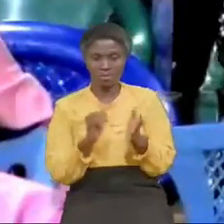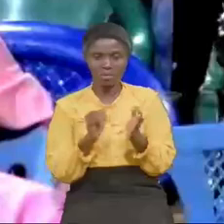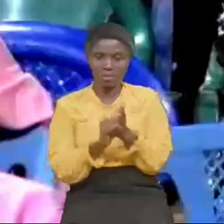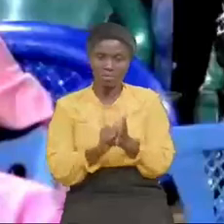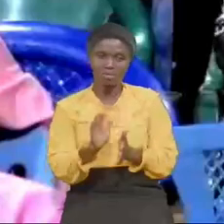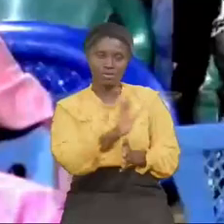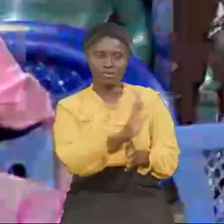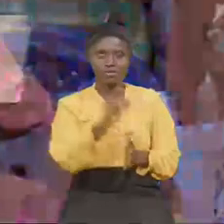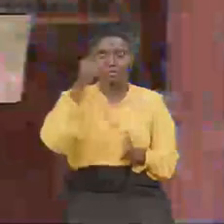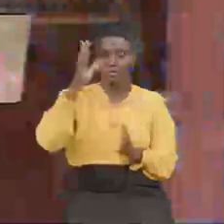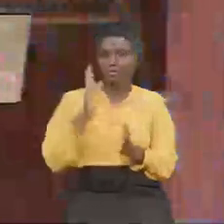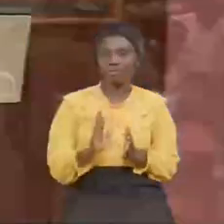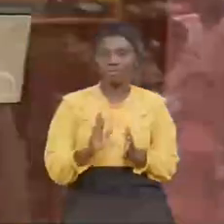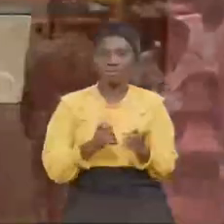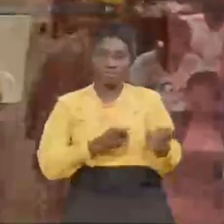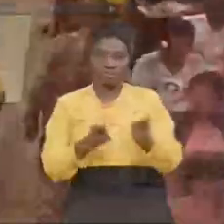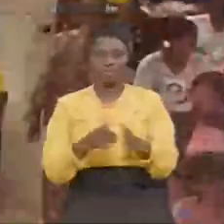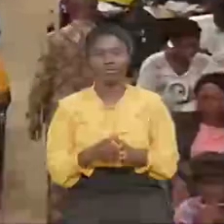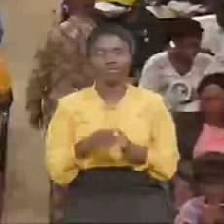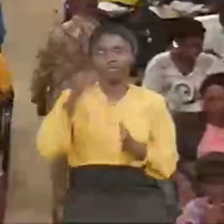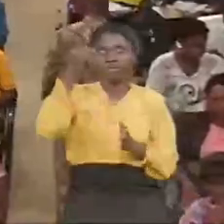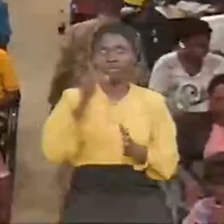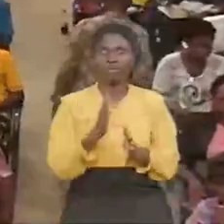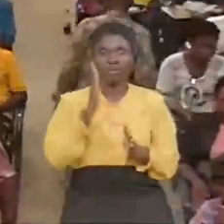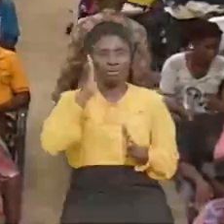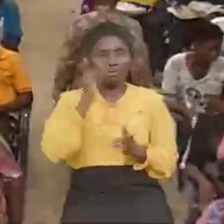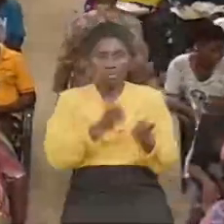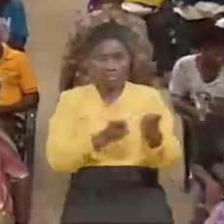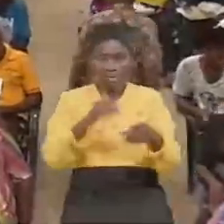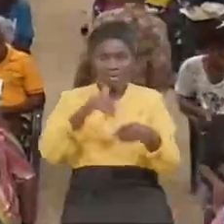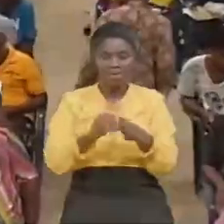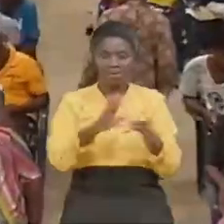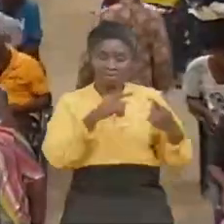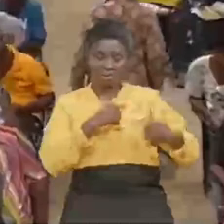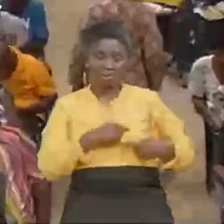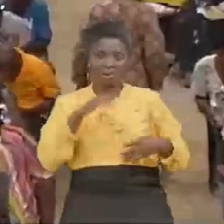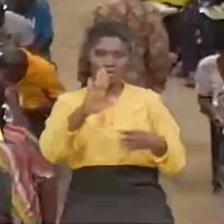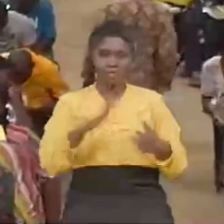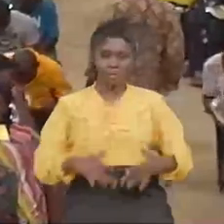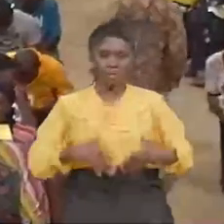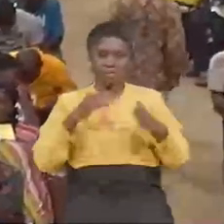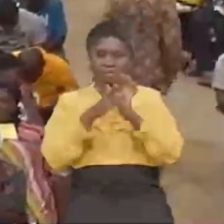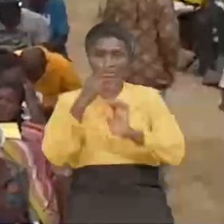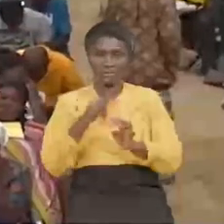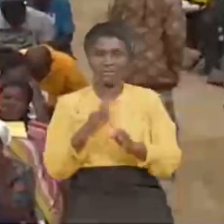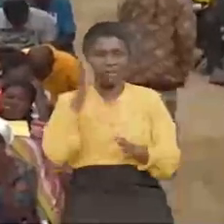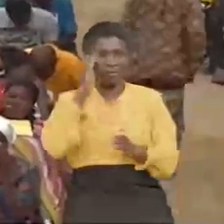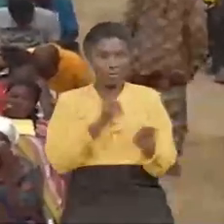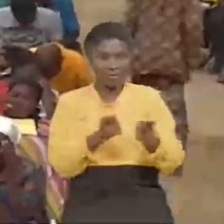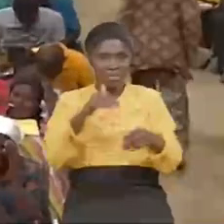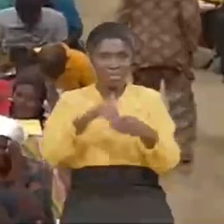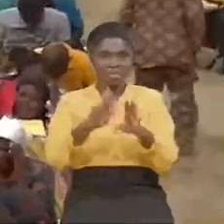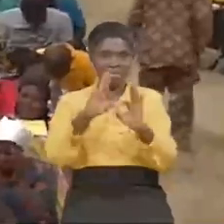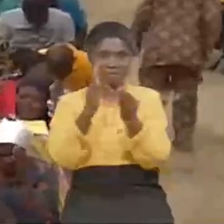Dieu va régner dans ton cœur, il va régner dans ta vie, il va régner dans ta famille, il va régner dans ton